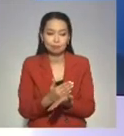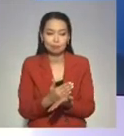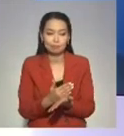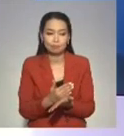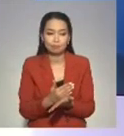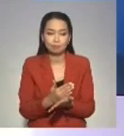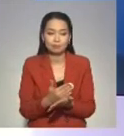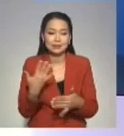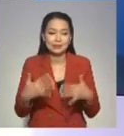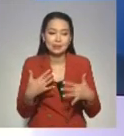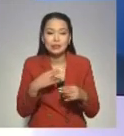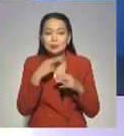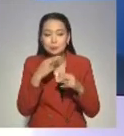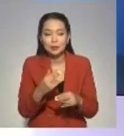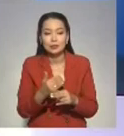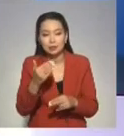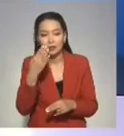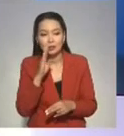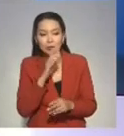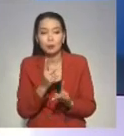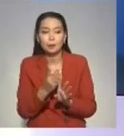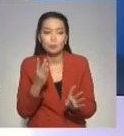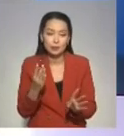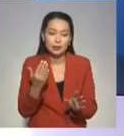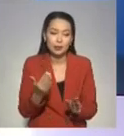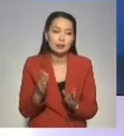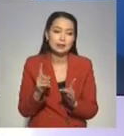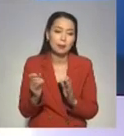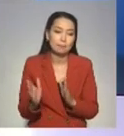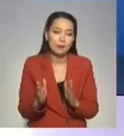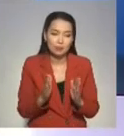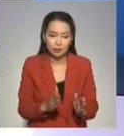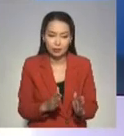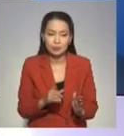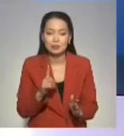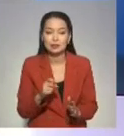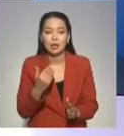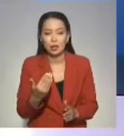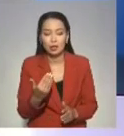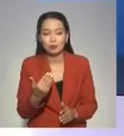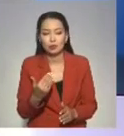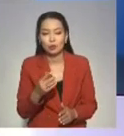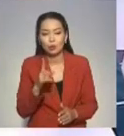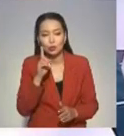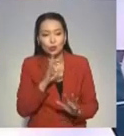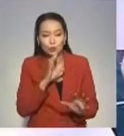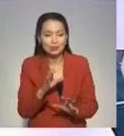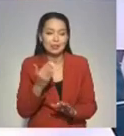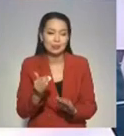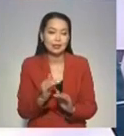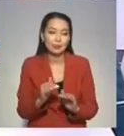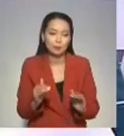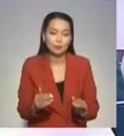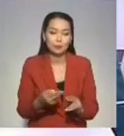здесь слабое внимание со стороны родителей, в первую очередь за поведением, за досугом их детей. В этом году